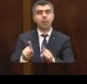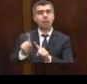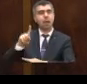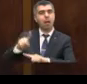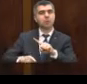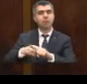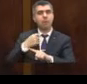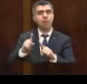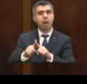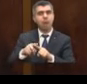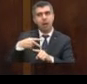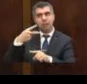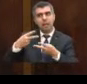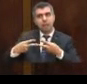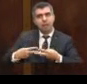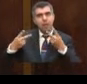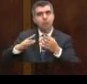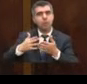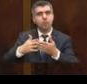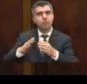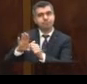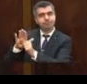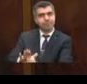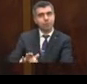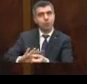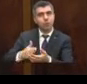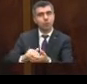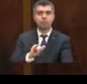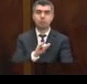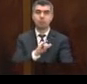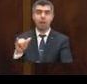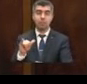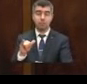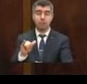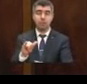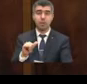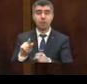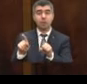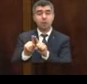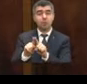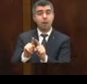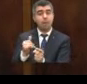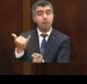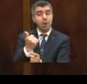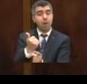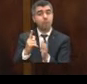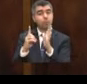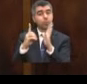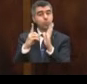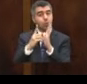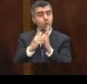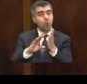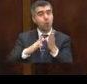خطاب عدمي تيئيسي يمس بالاختيار الديمقراطي باعتباره ثابتا دستوريا ويضر